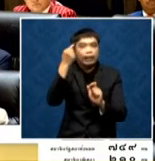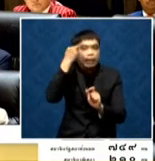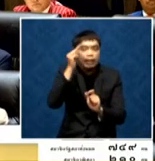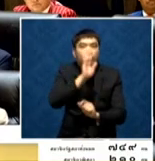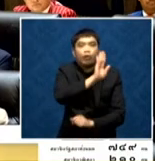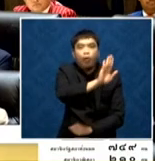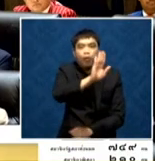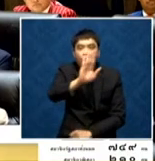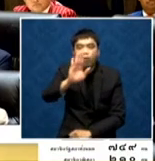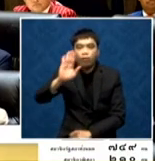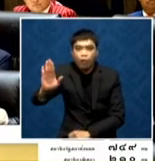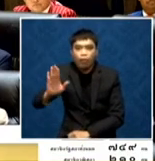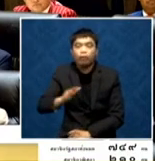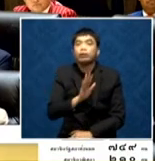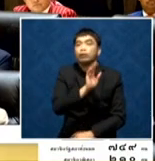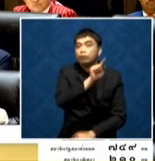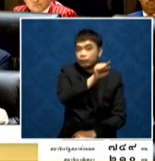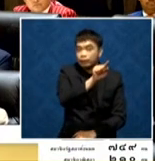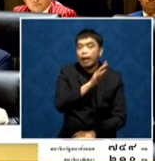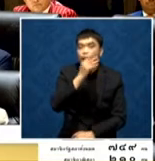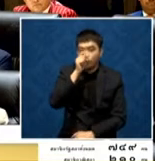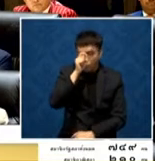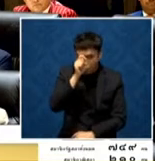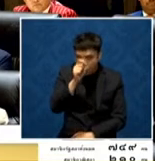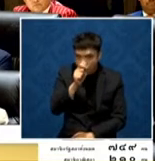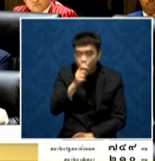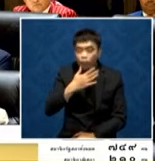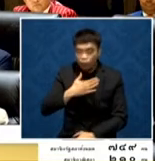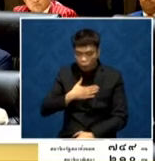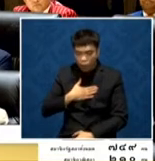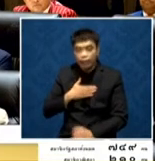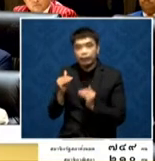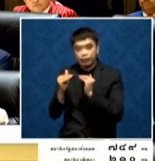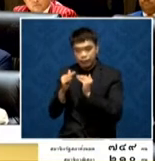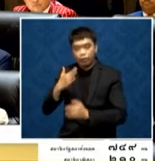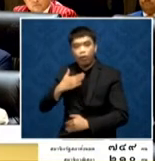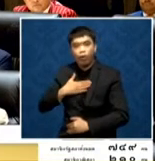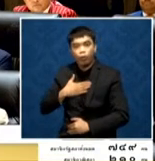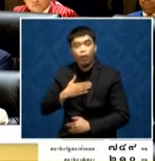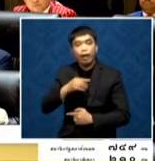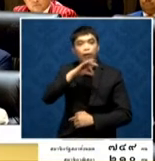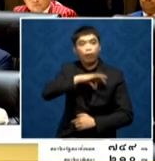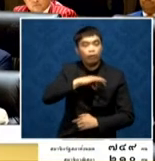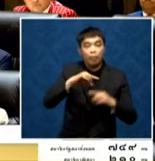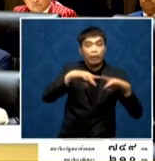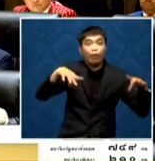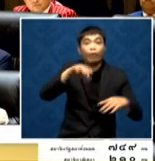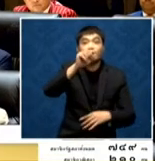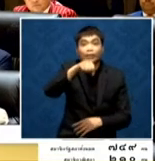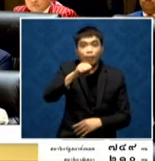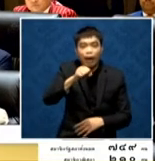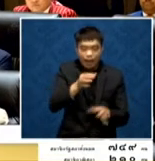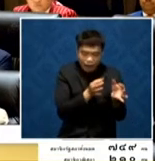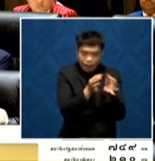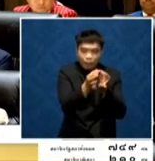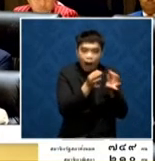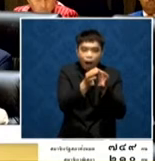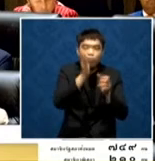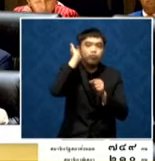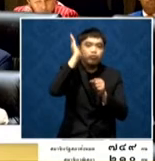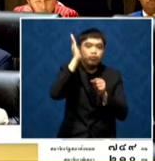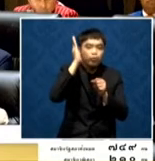คือลักษณะการที่แบบถ้าเขาเป็นรัฐบาล8พรรคโดยไม่ใช่พิธ า ก้าวไกลก็จะถูกสโลว์ดาวน์เหมือนกันแล้วก็จะกลายเป็นแบบทำอะไรไม่